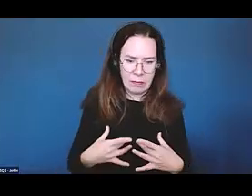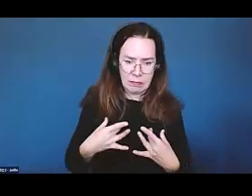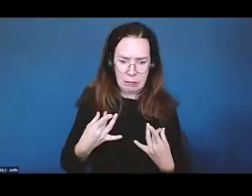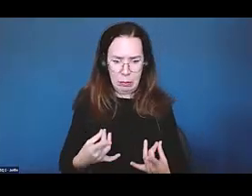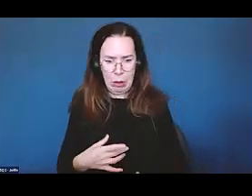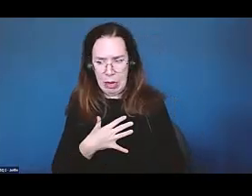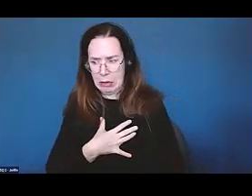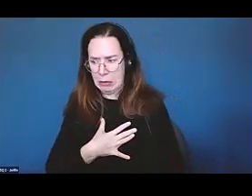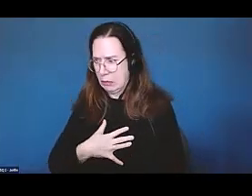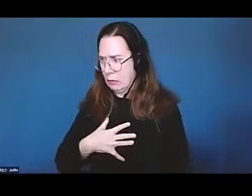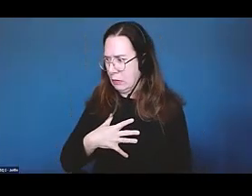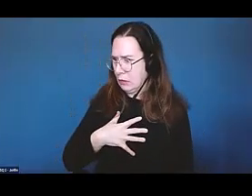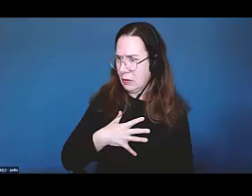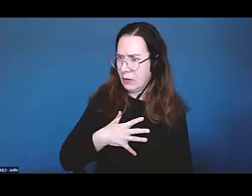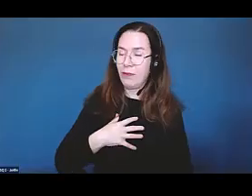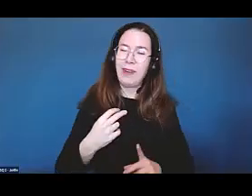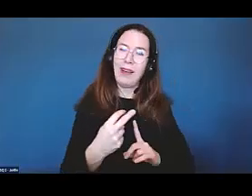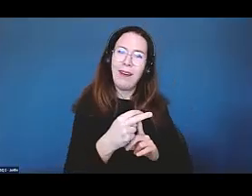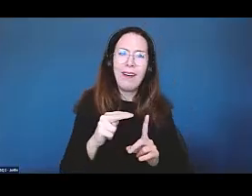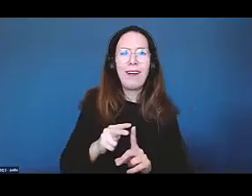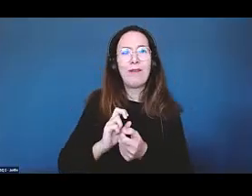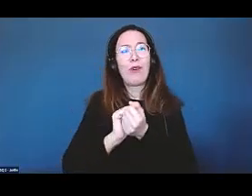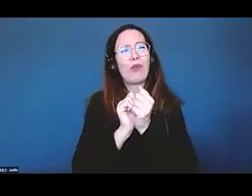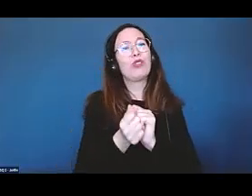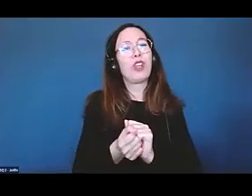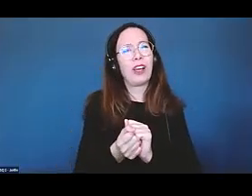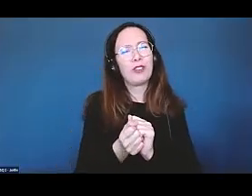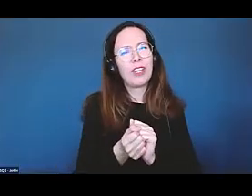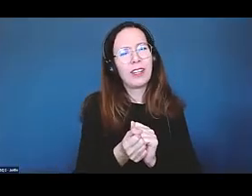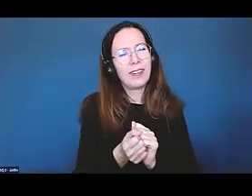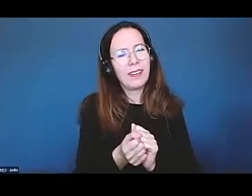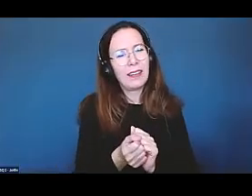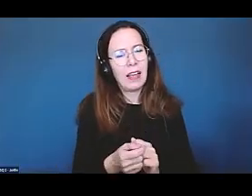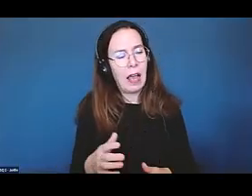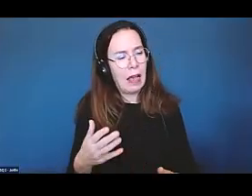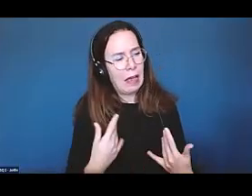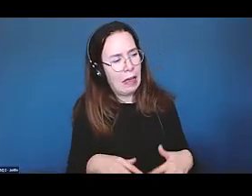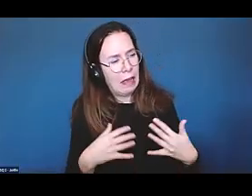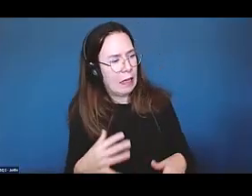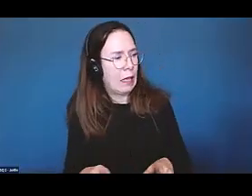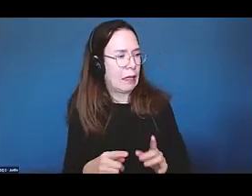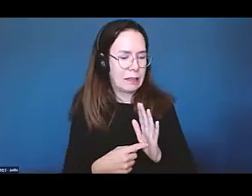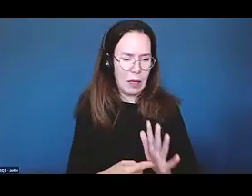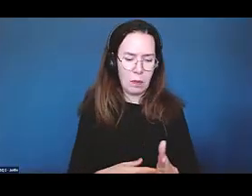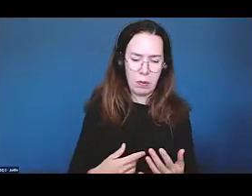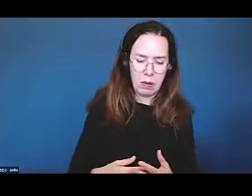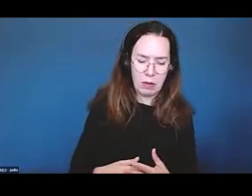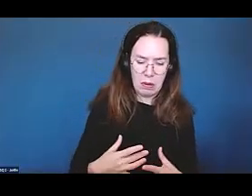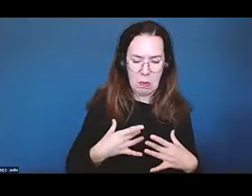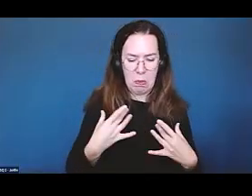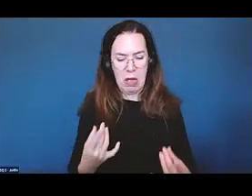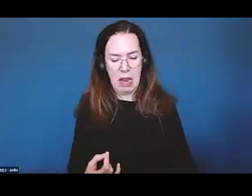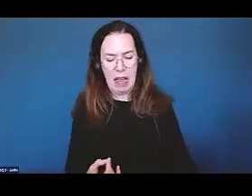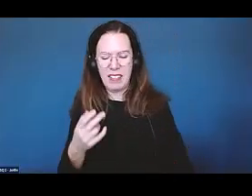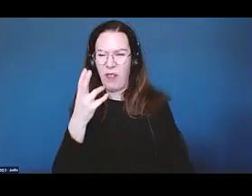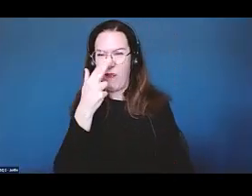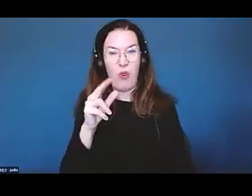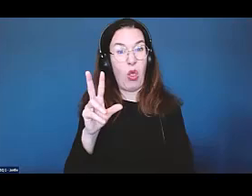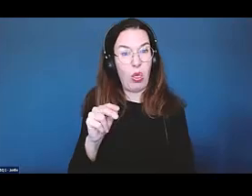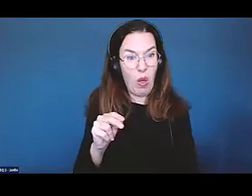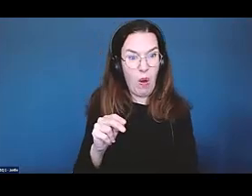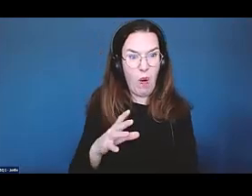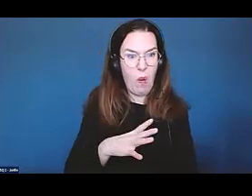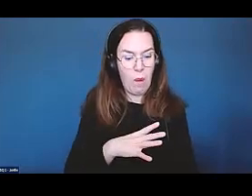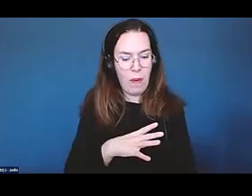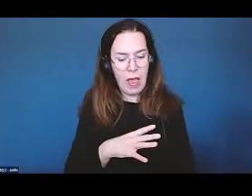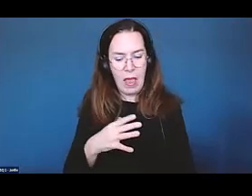malaise. Et ce qu'on fait, c'est changer cette perception de dire, eh bien, ce n'est pas bien d'être dans un malaise, mais en fait, on